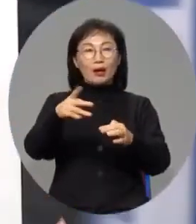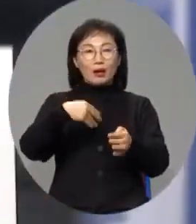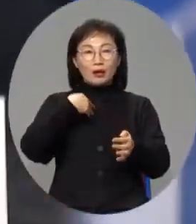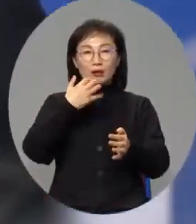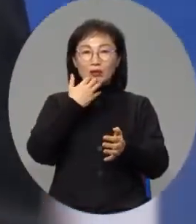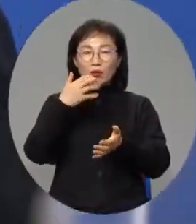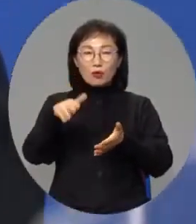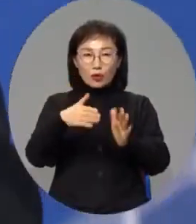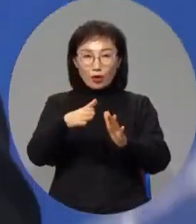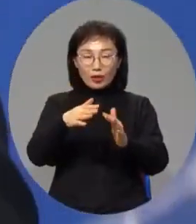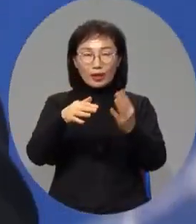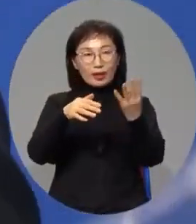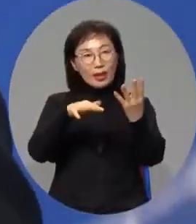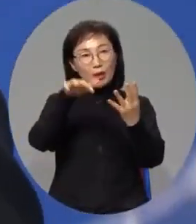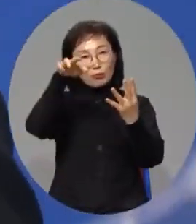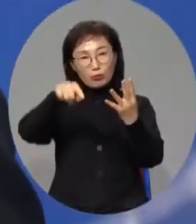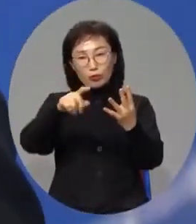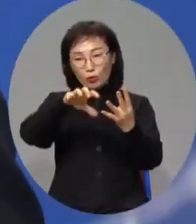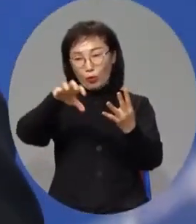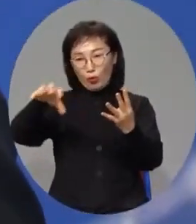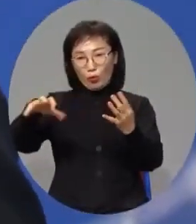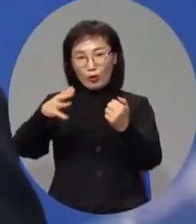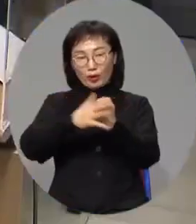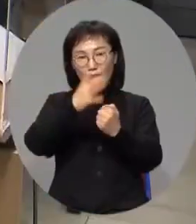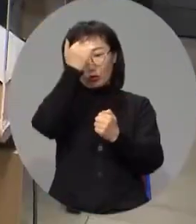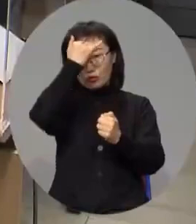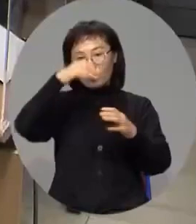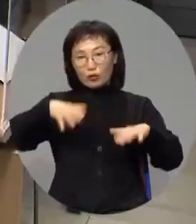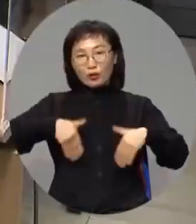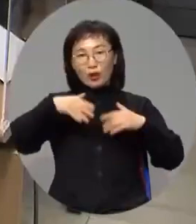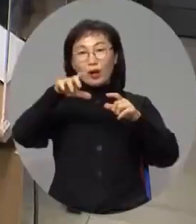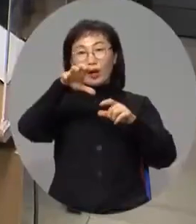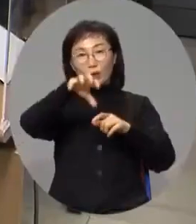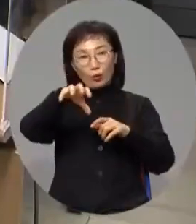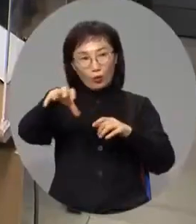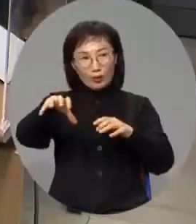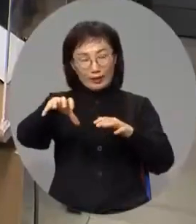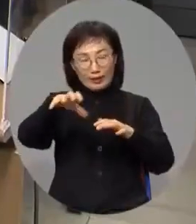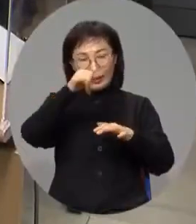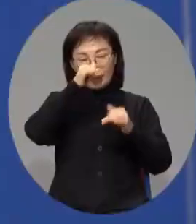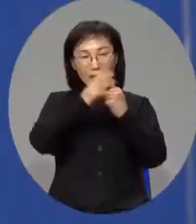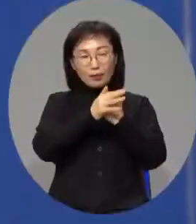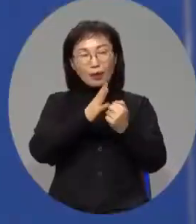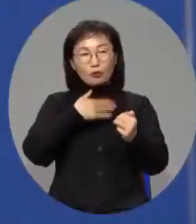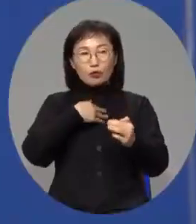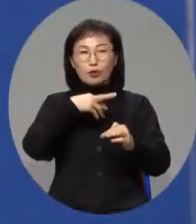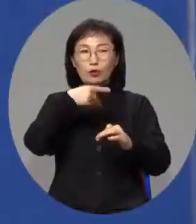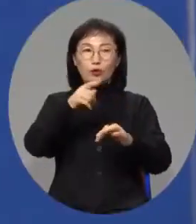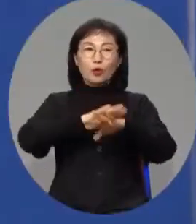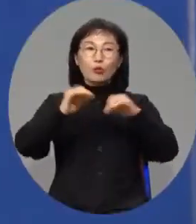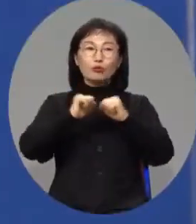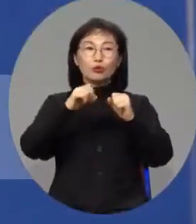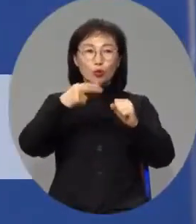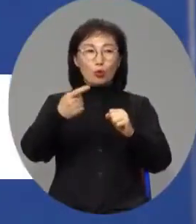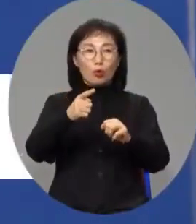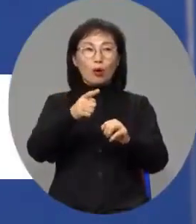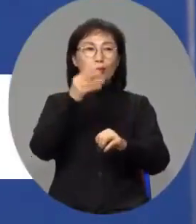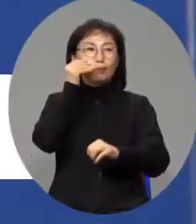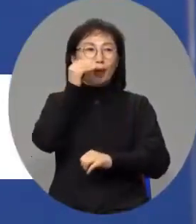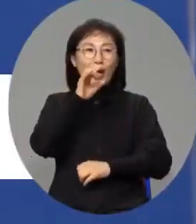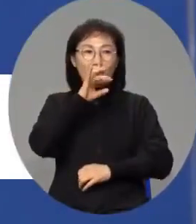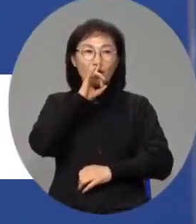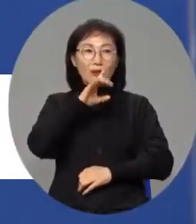지자체, 전남, 광주, 충청권이 추진 중이어서 뒤처질 수 없다는 겁니다. 특별자치단체장은 완주